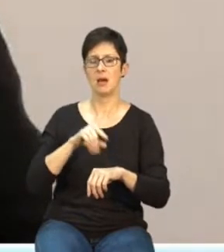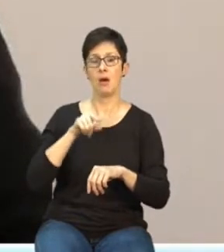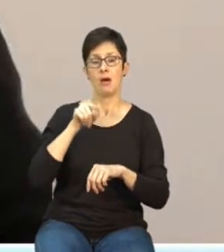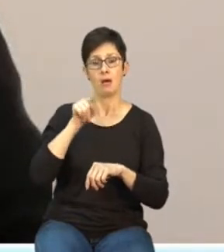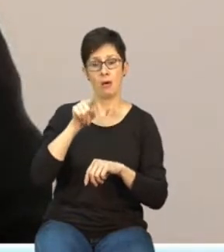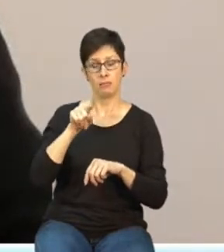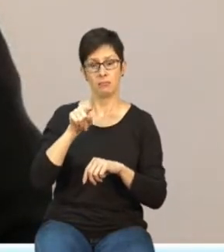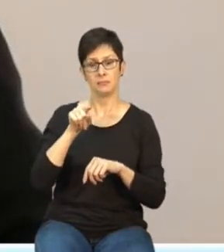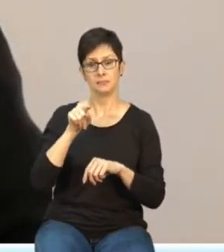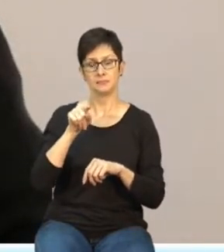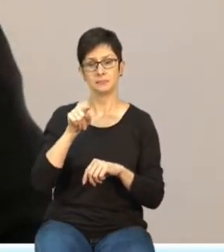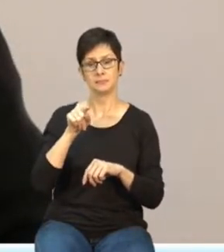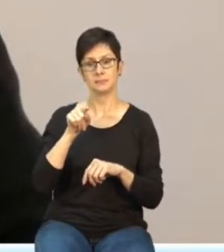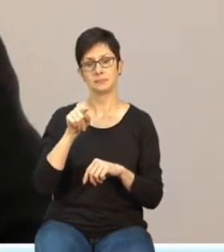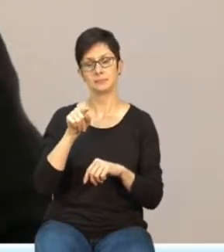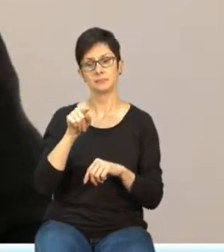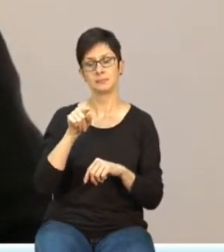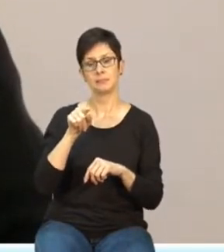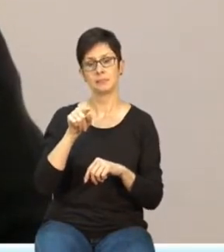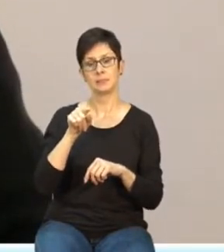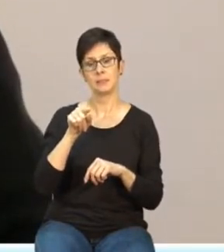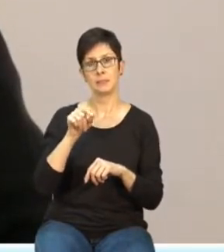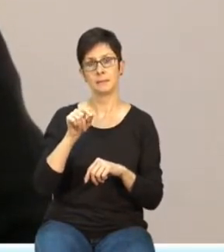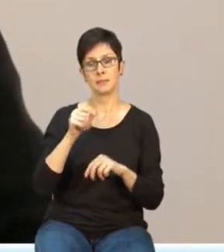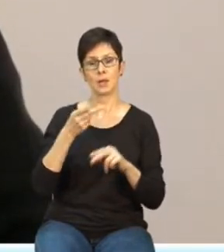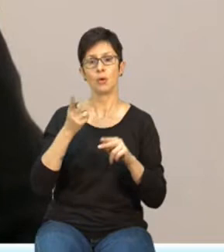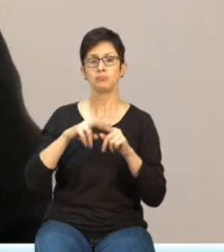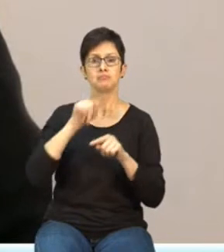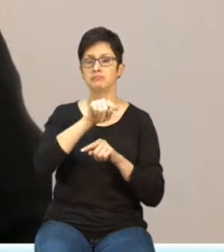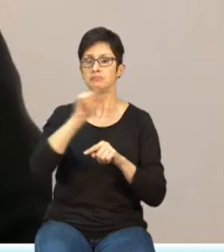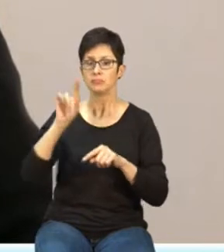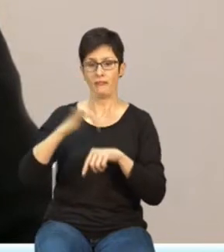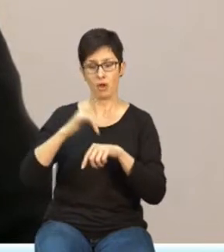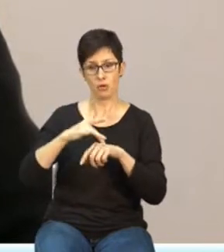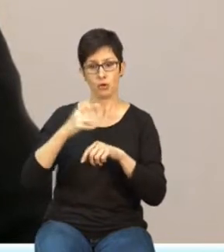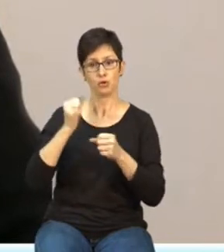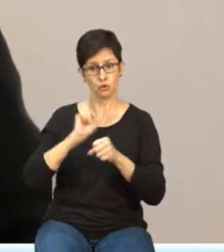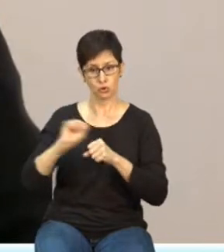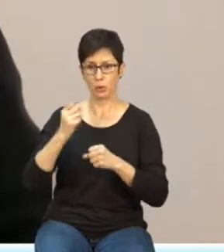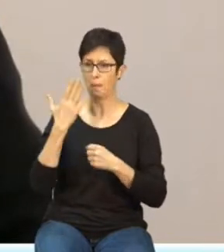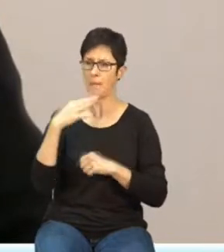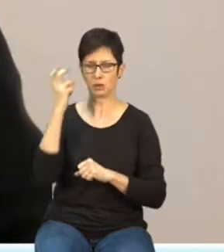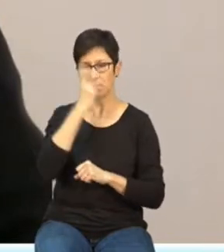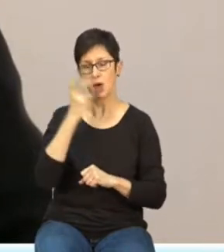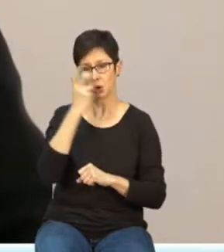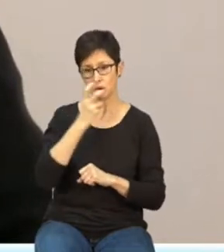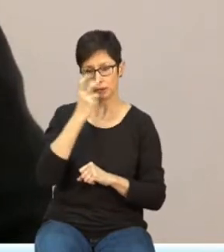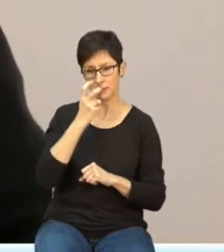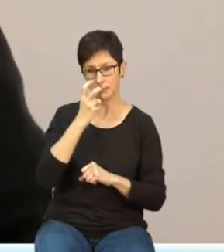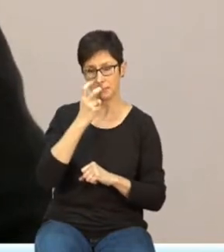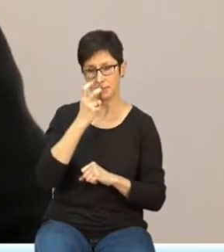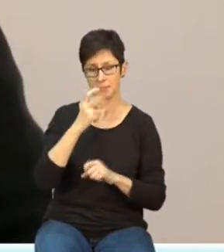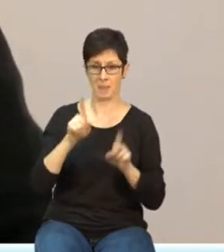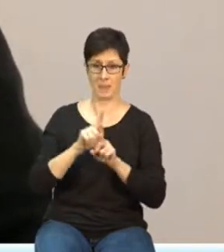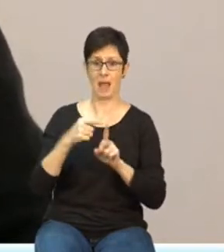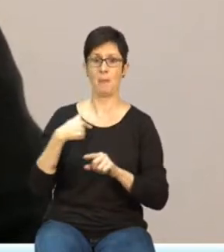że niektóre wyniki mogą być bardzo interesujące a zatem Tak